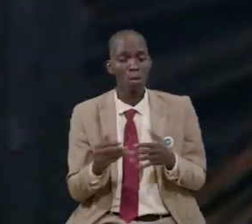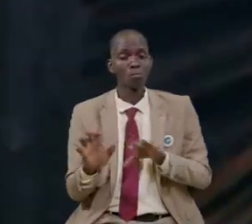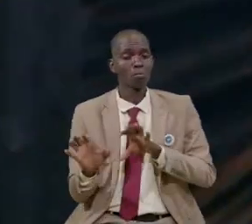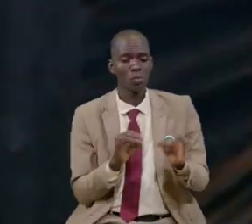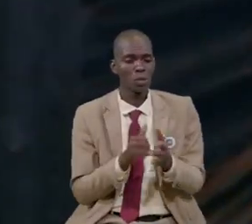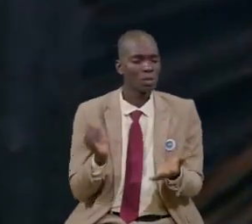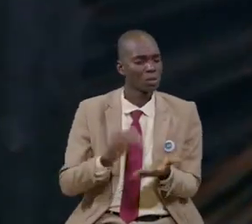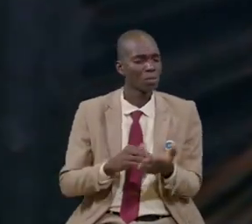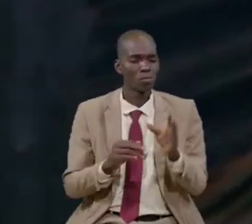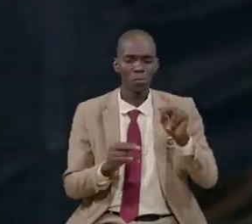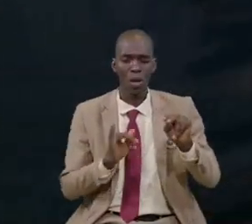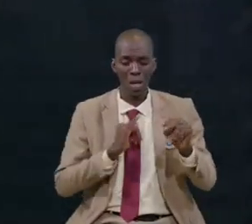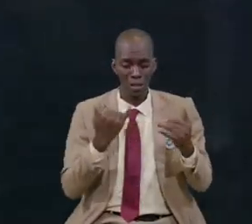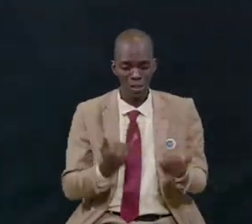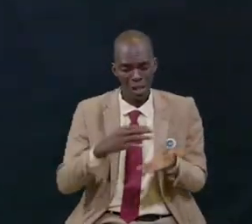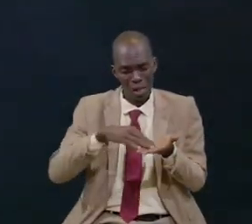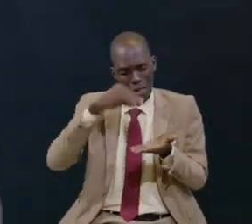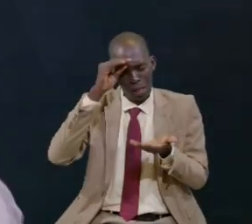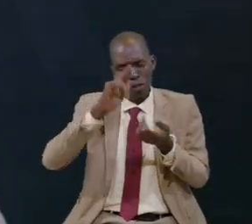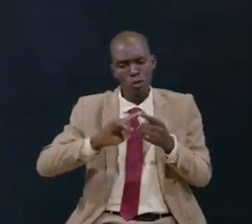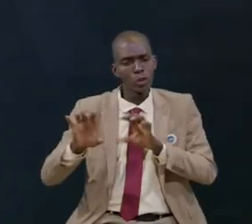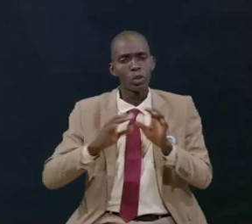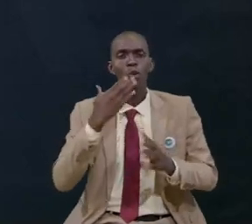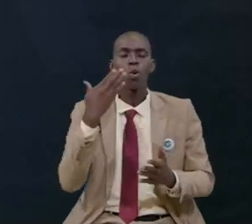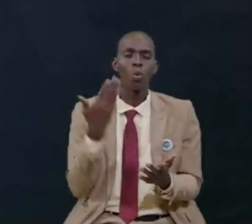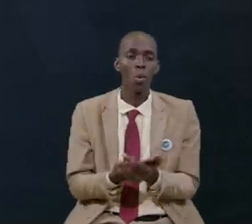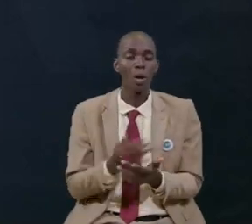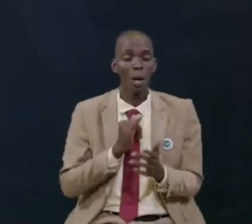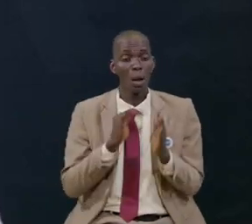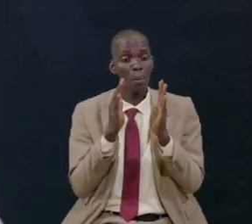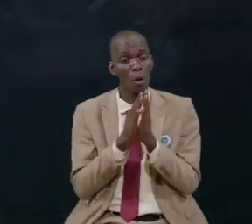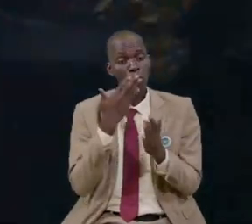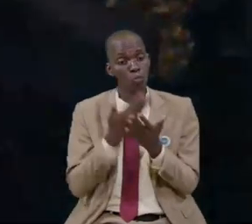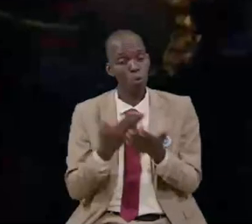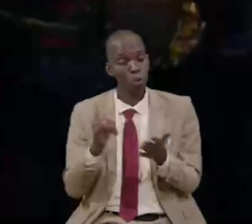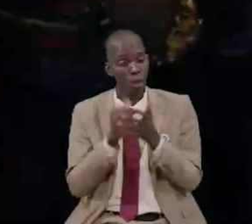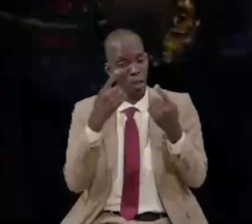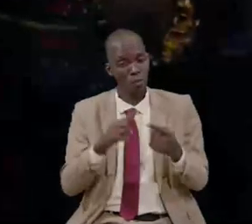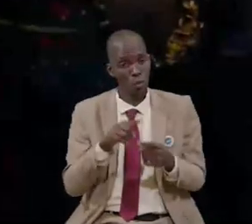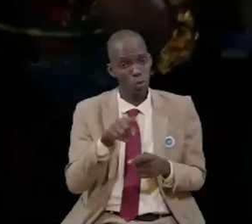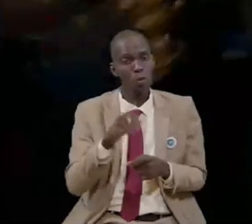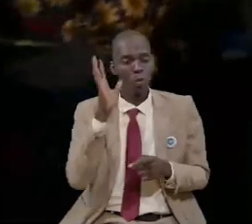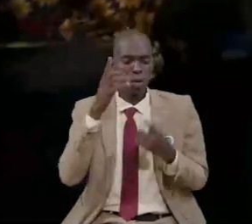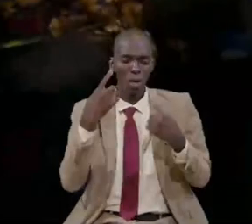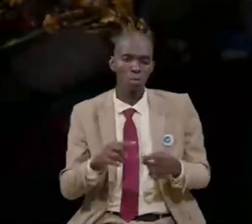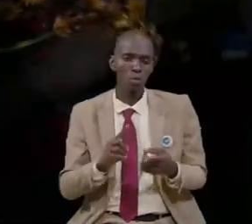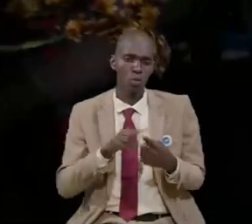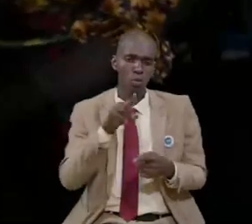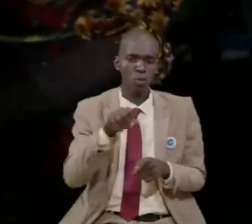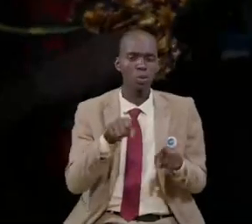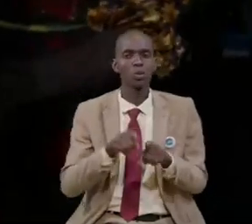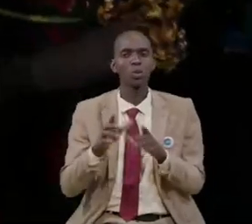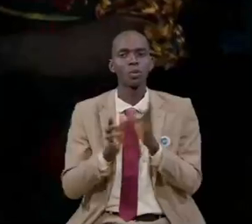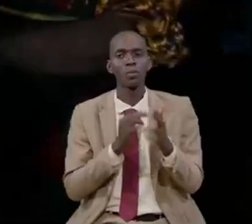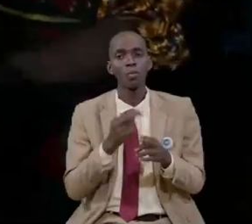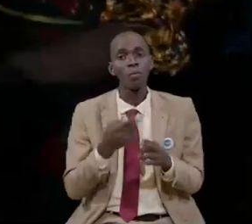Alors apprenez à faire le bien. Je prie que la bonne chose qui m'est arrivée vous arrive. Et